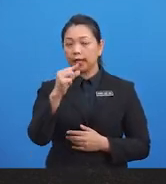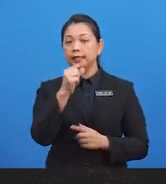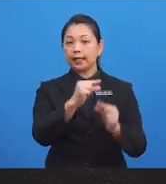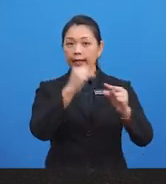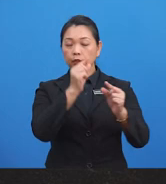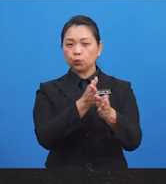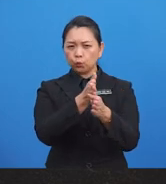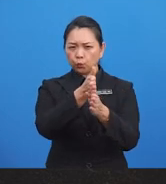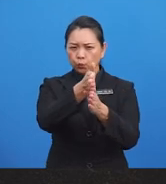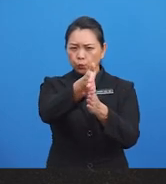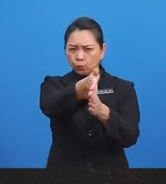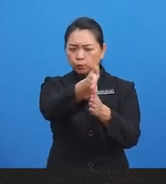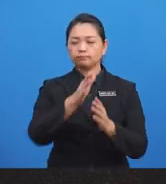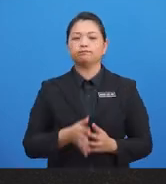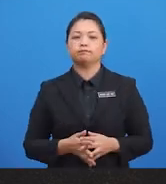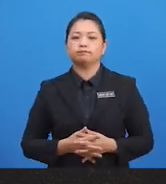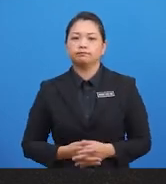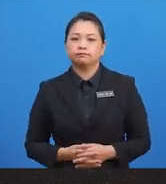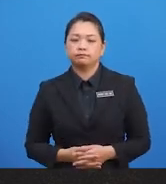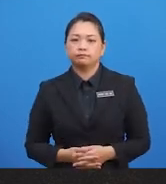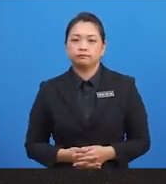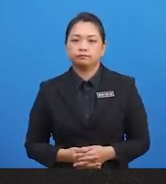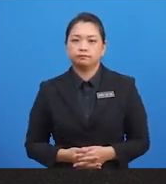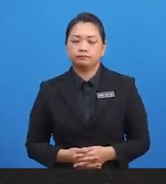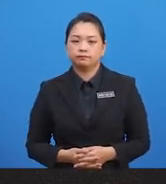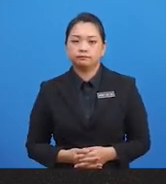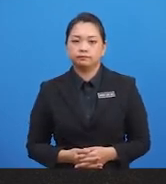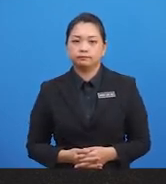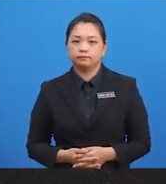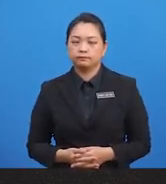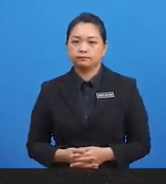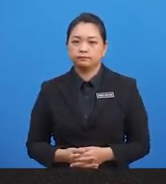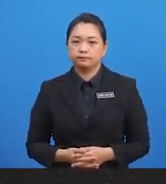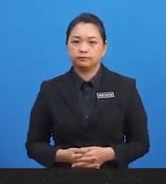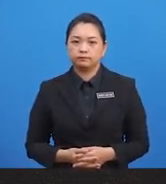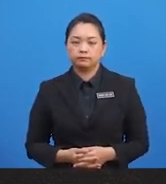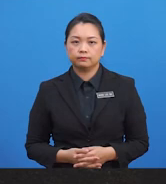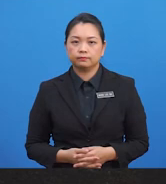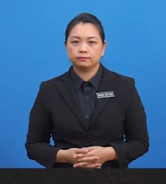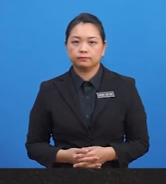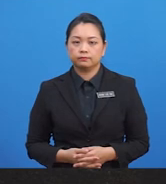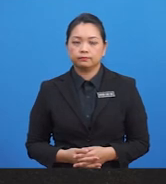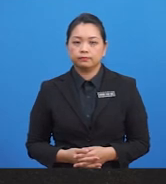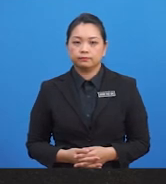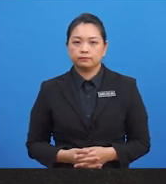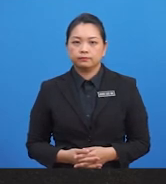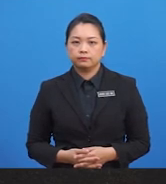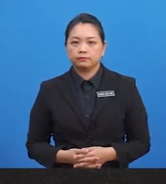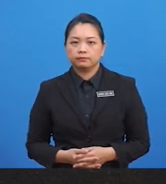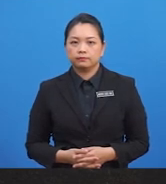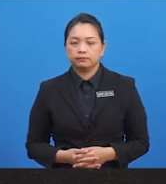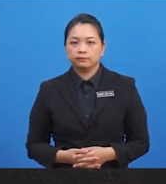dan garis lurus. Mari kita baca dahulu soalan yang dinyatakan di skrin.